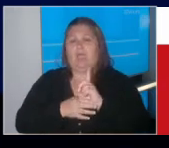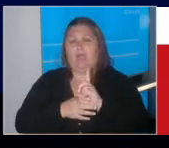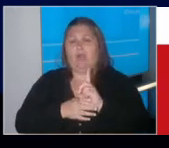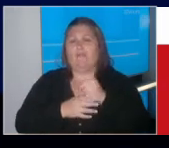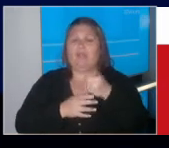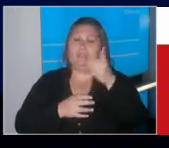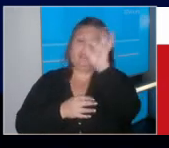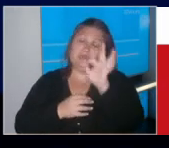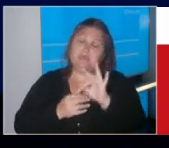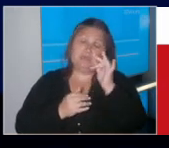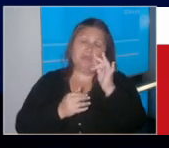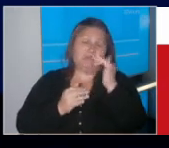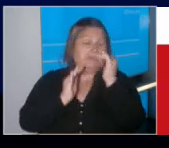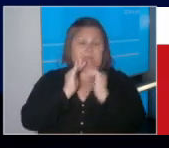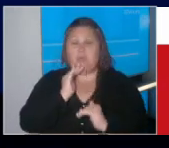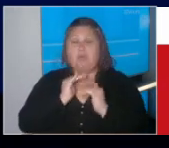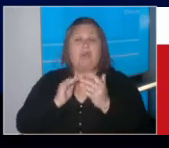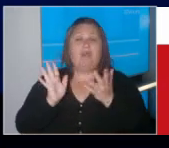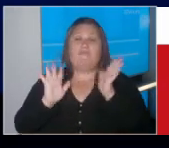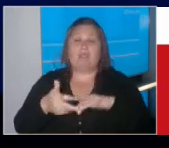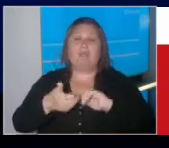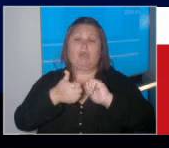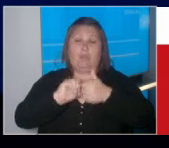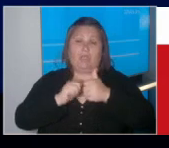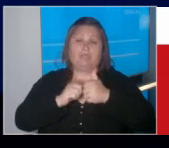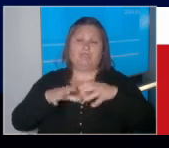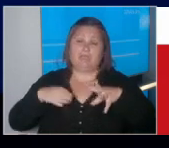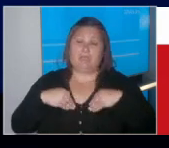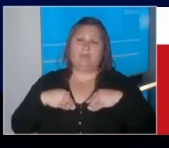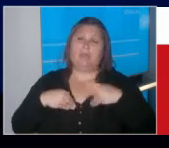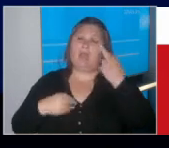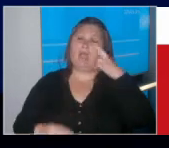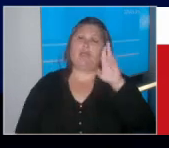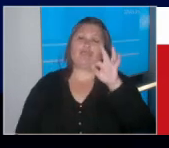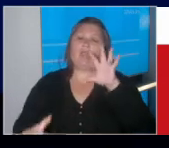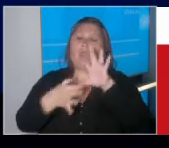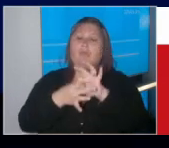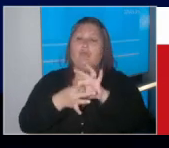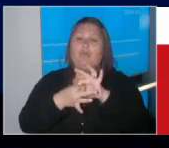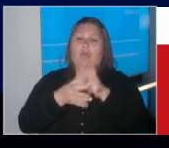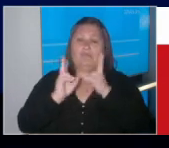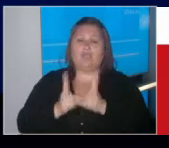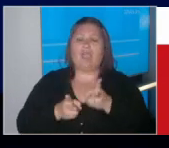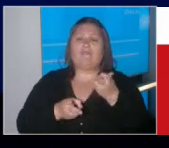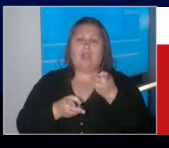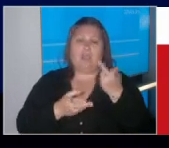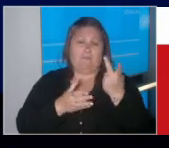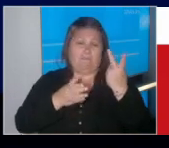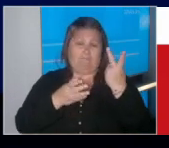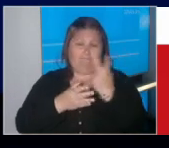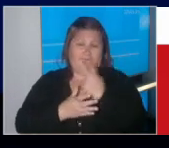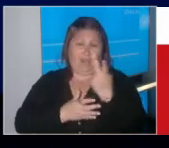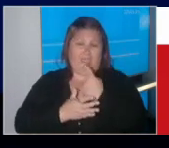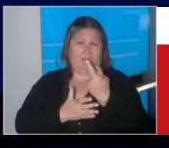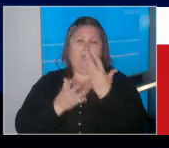הסיכוי לכך נמוך. צריכים להגיד שגם בתוך מרץ, אז מסכימים כמעט כולם על הרעיון של חיבור אפשרי מפלגת העבודה, אבל ביניהם, בתוך המפלגה, הרבה